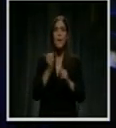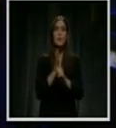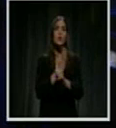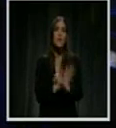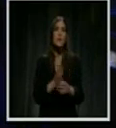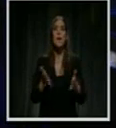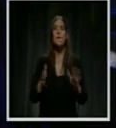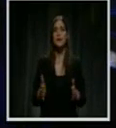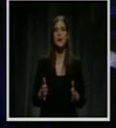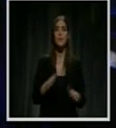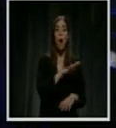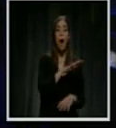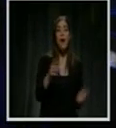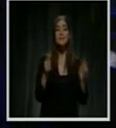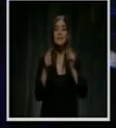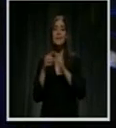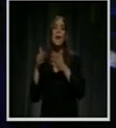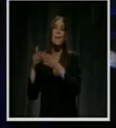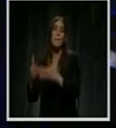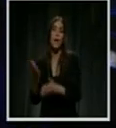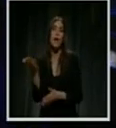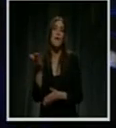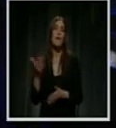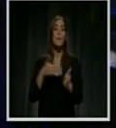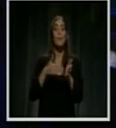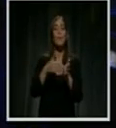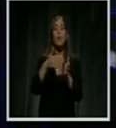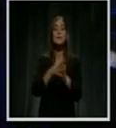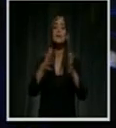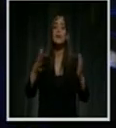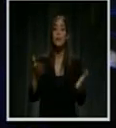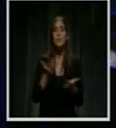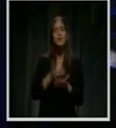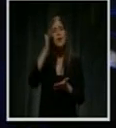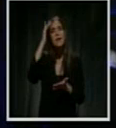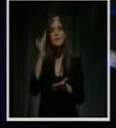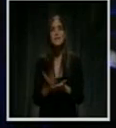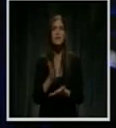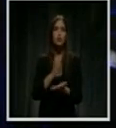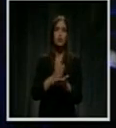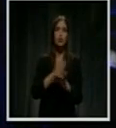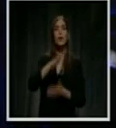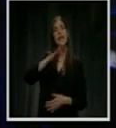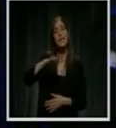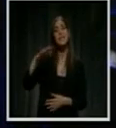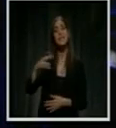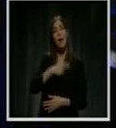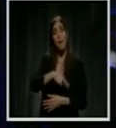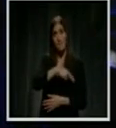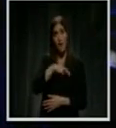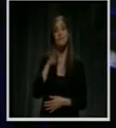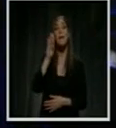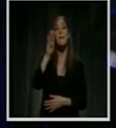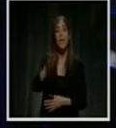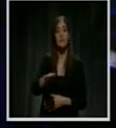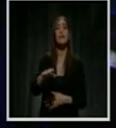illi bdejna fih fil-port il-kbir fejn ħaniżguraw l-residenti ta' madwar se jkollhom arja aktar nadifa x'jien tfew il-magni tal-bastimenti li